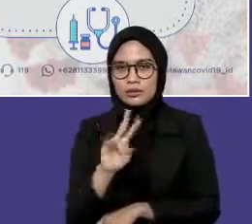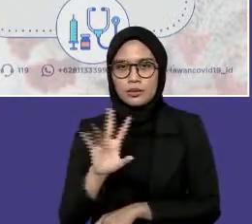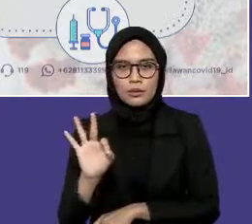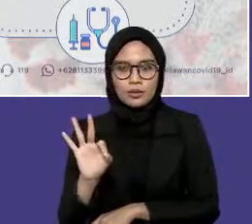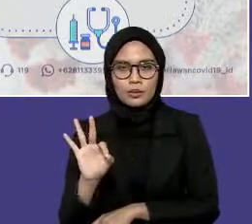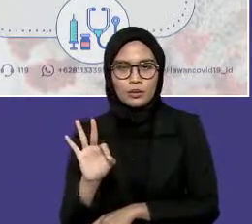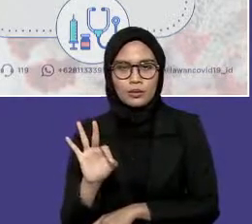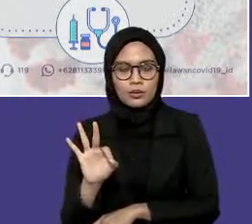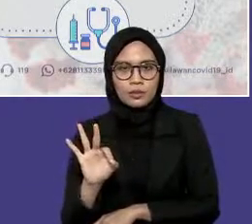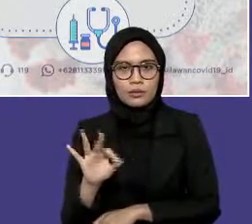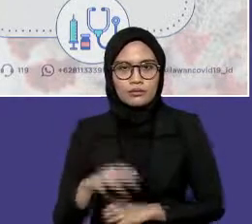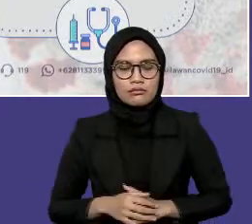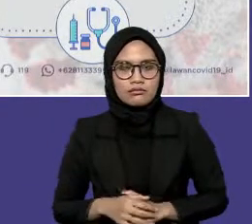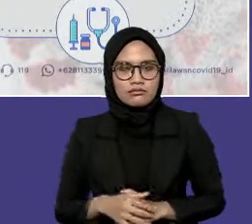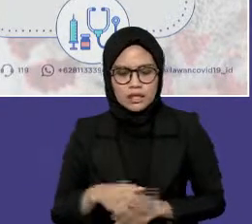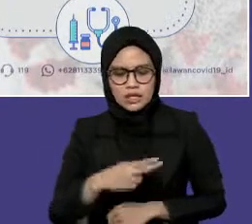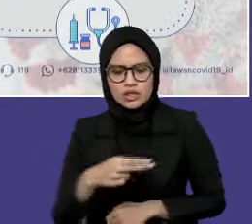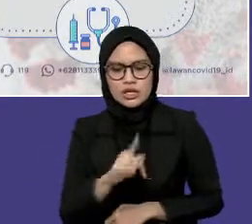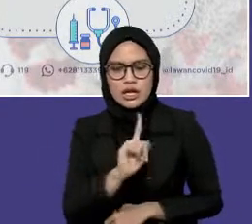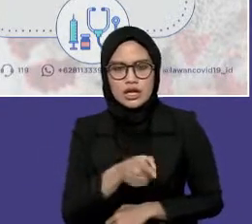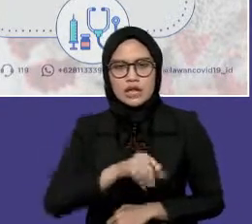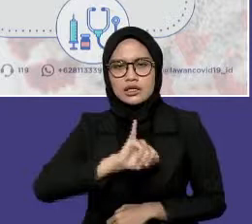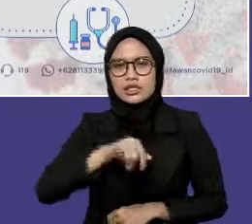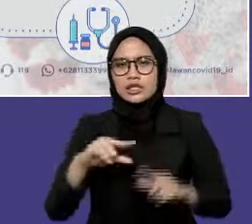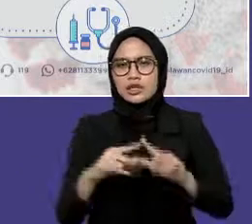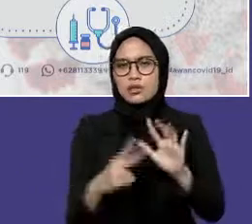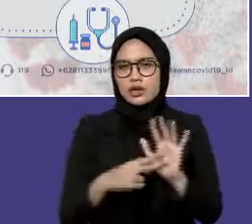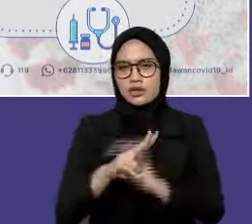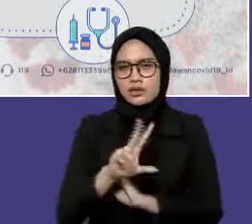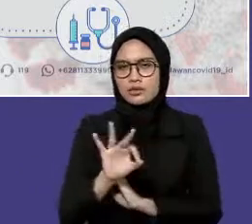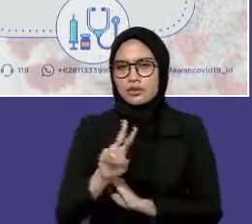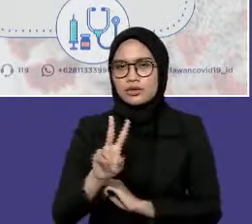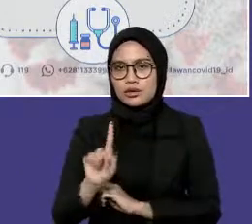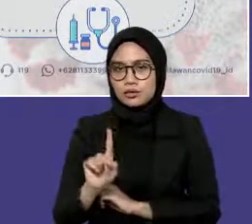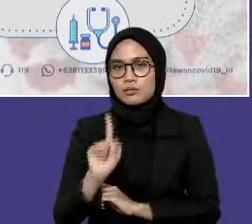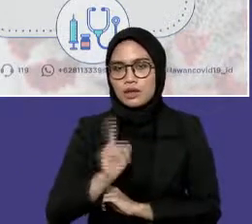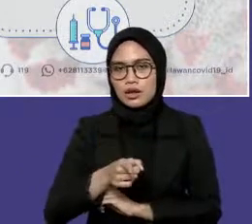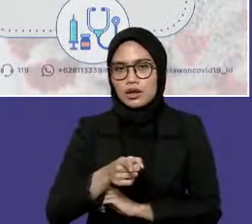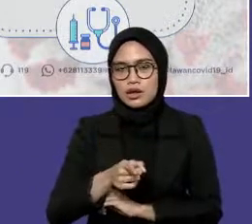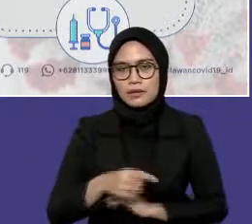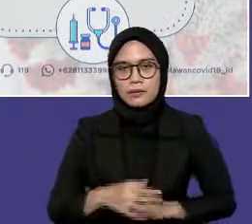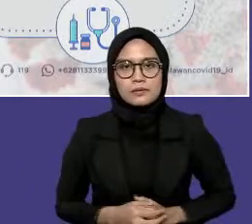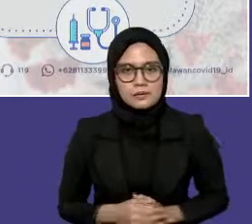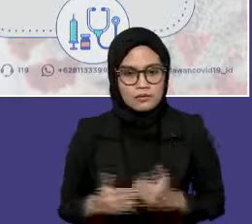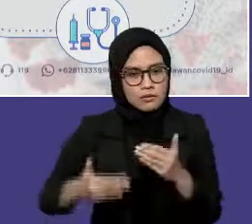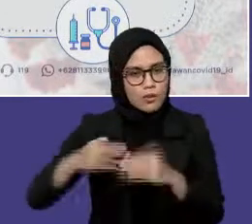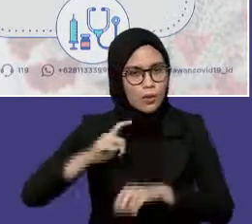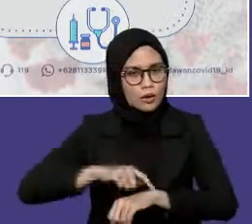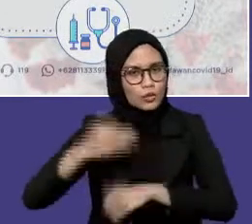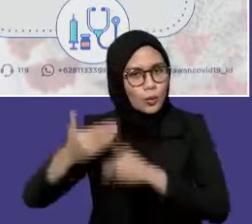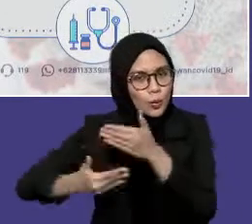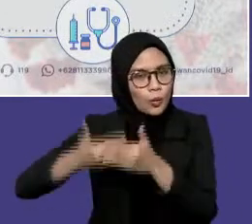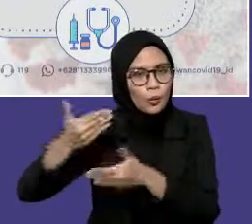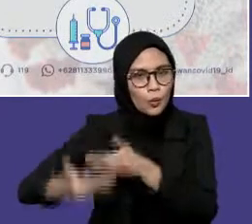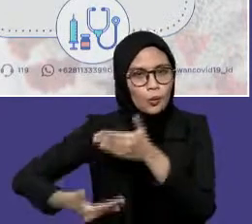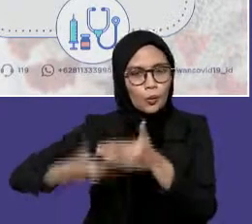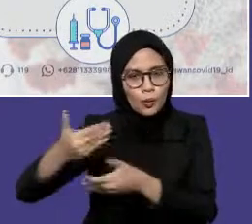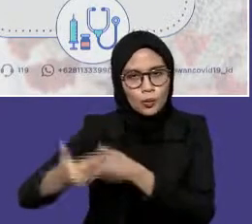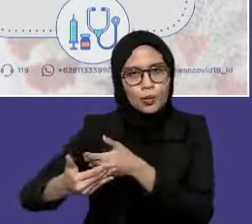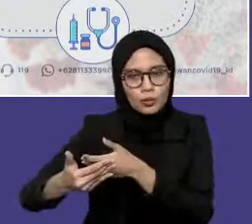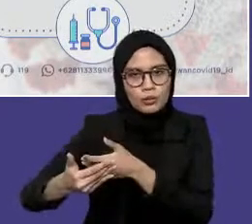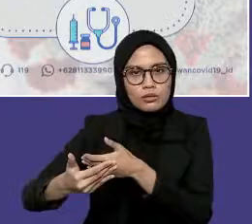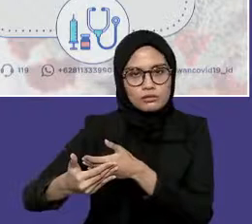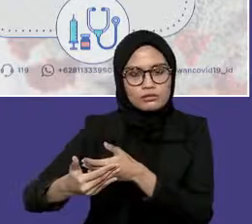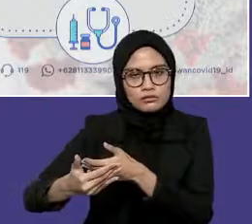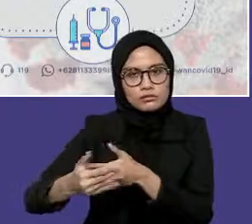kali dideteksi di Indonesia pada Januari 2021. Seiring berjalannya waktu, varian ini